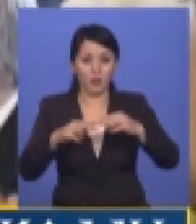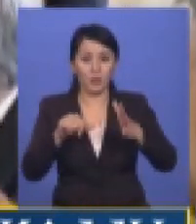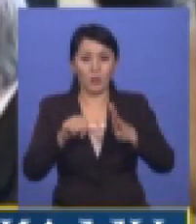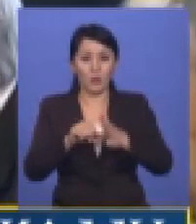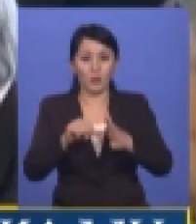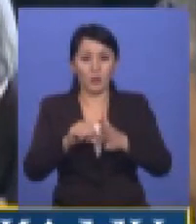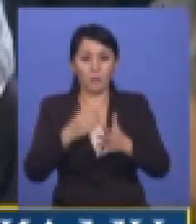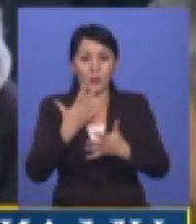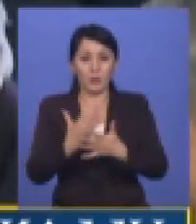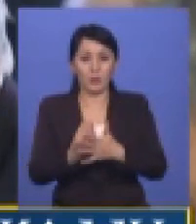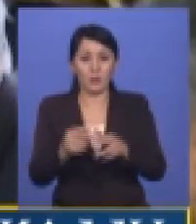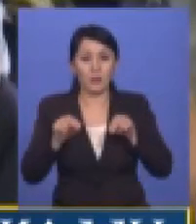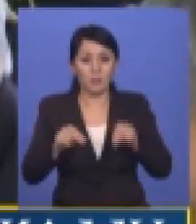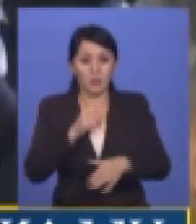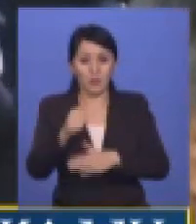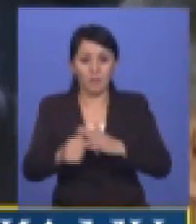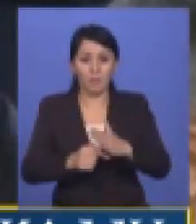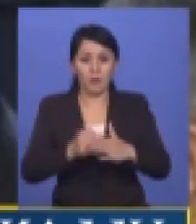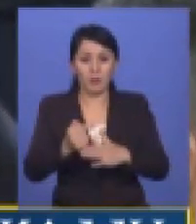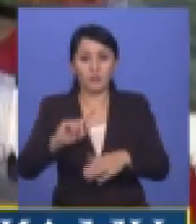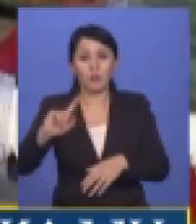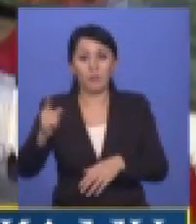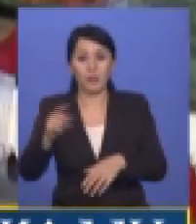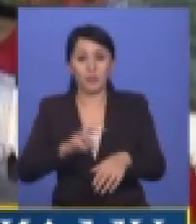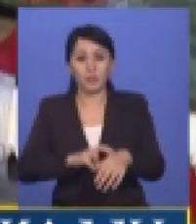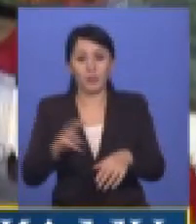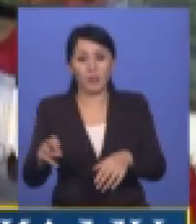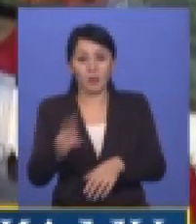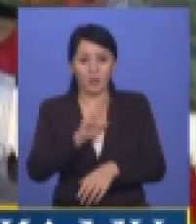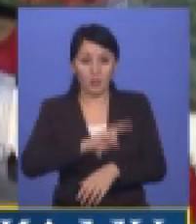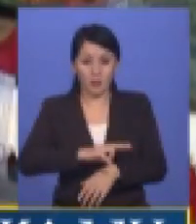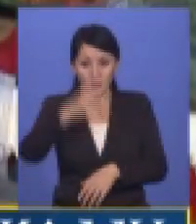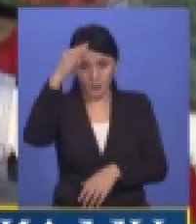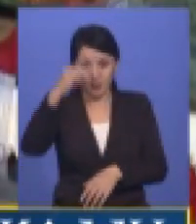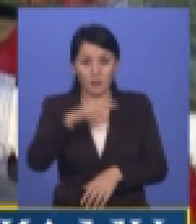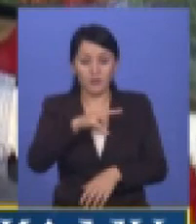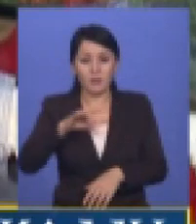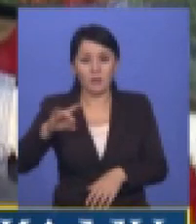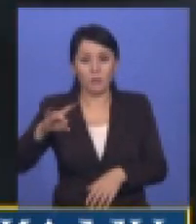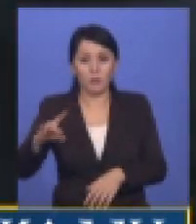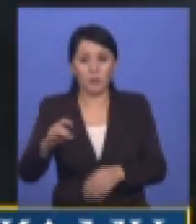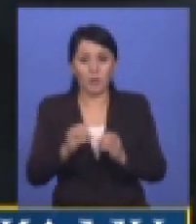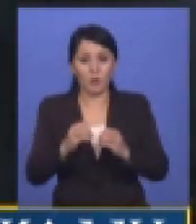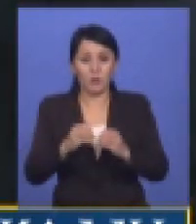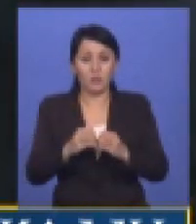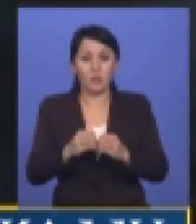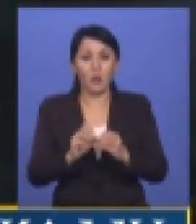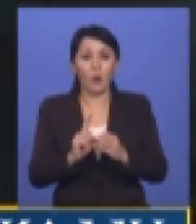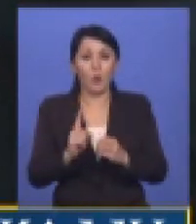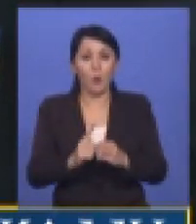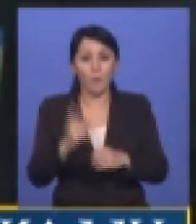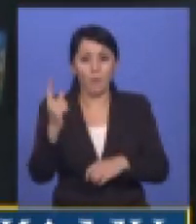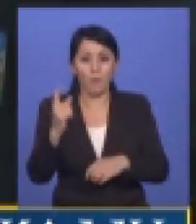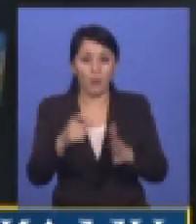азамат. Өз заманында Петропавл қалалық комитетінің бірінші хатшысы қызметін атқарды. Қазақ КСР жоғарғы кеңесінің 10-шы және 11-ші